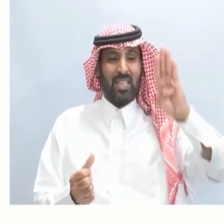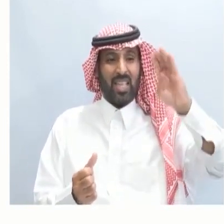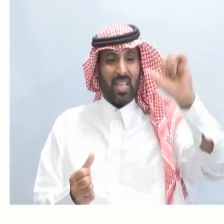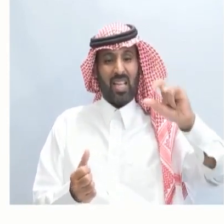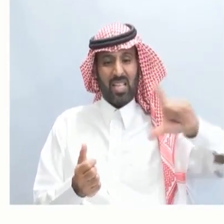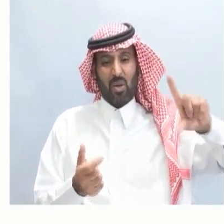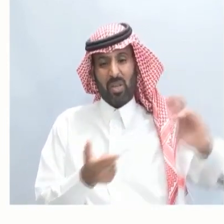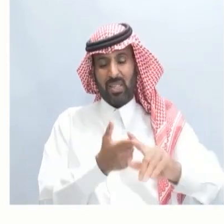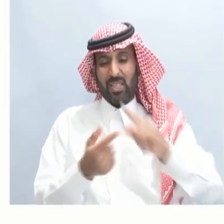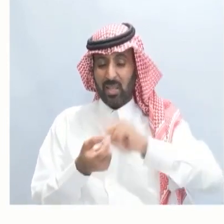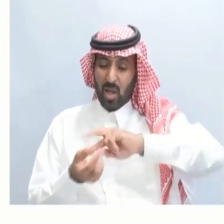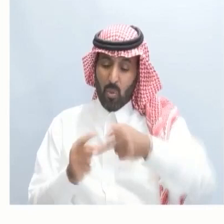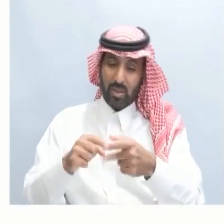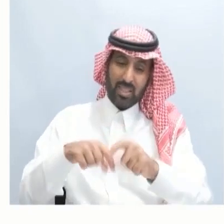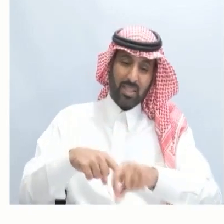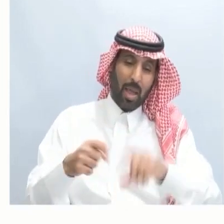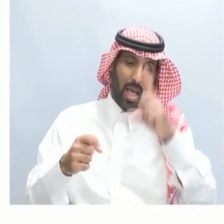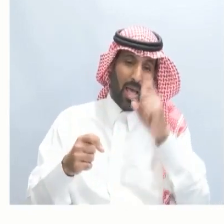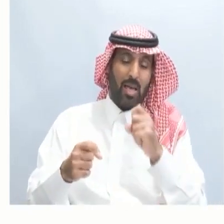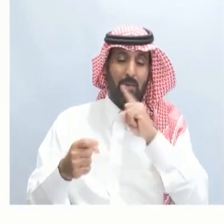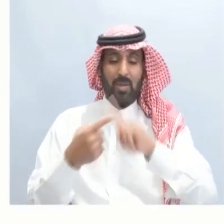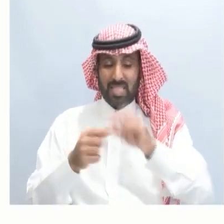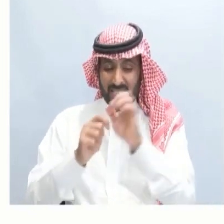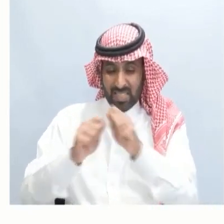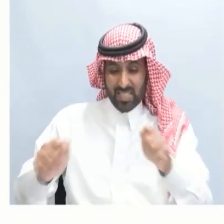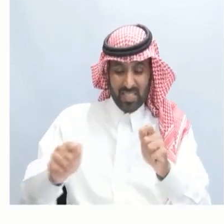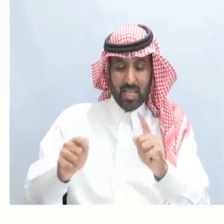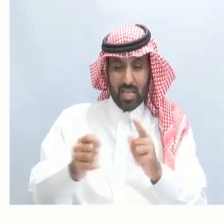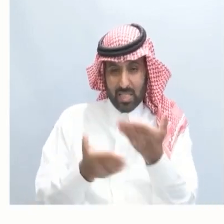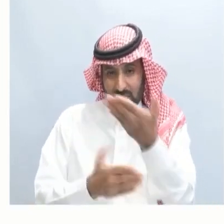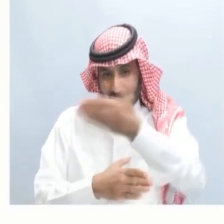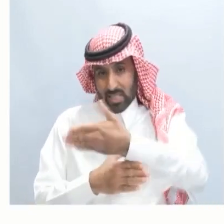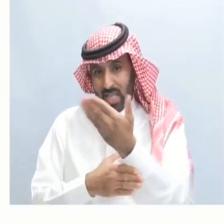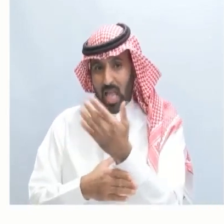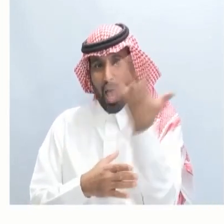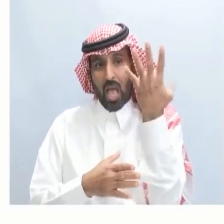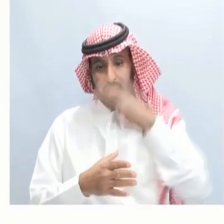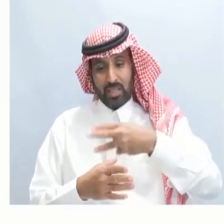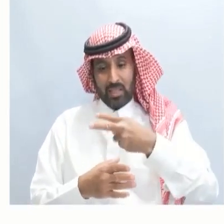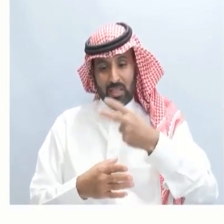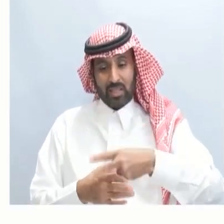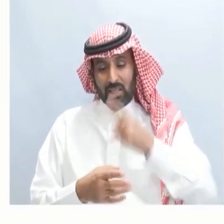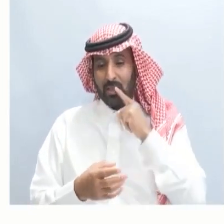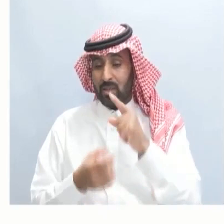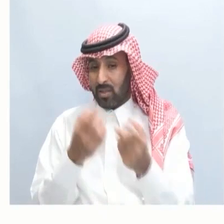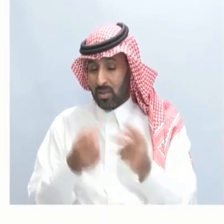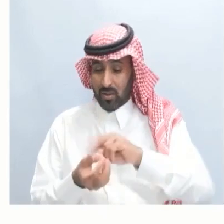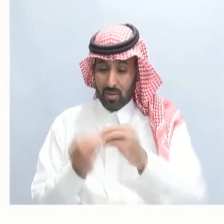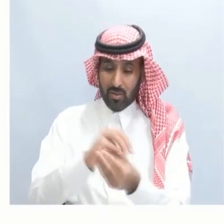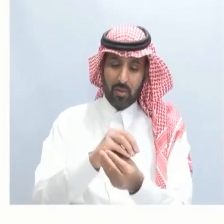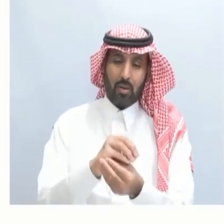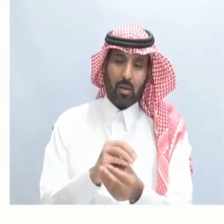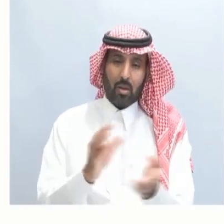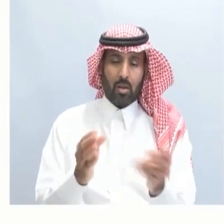حولتها بالقسمه على 100 وكانت المسافه او حصل اتزان عند 25 ويبدو دولي ايضا عملت تحويل له